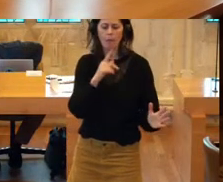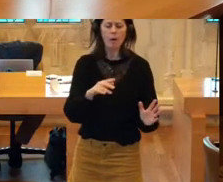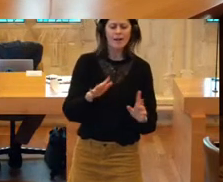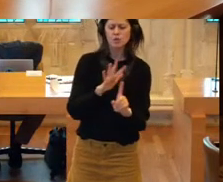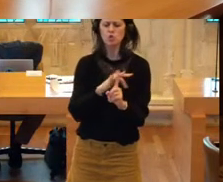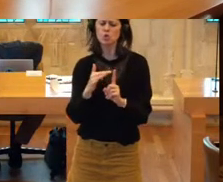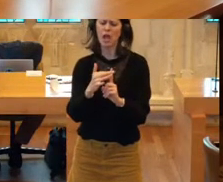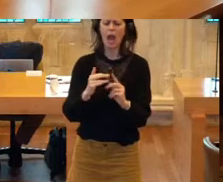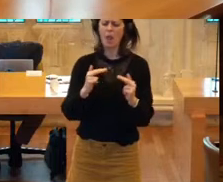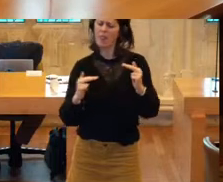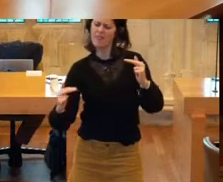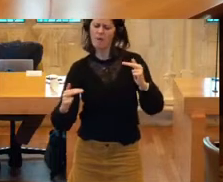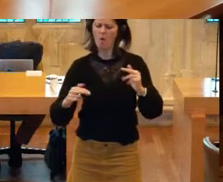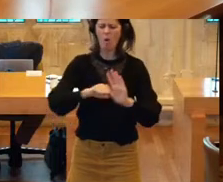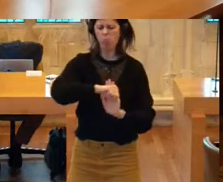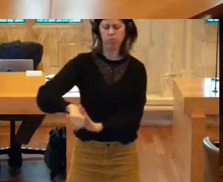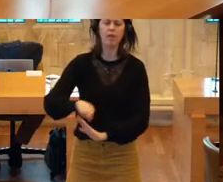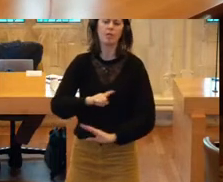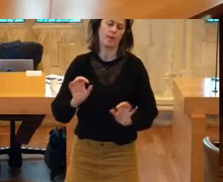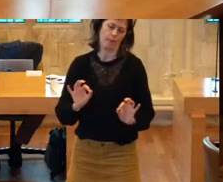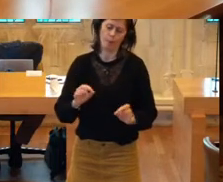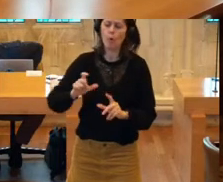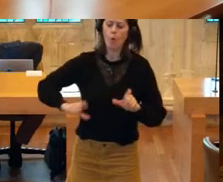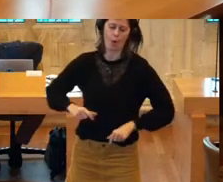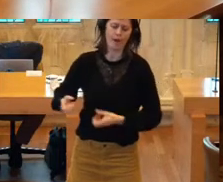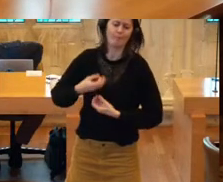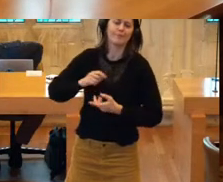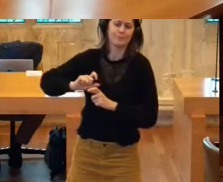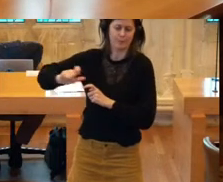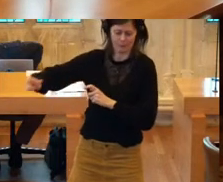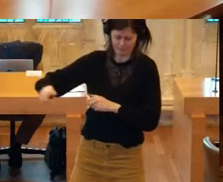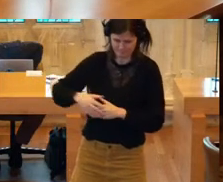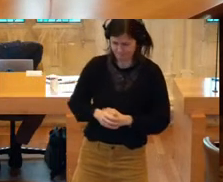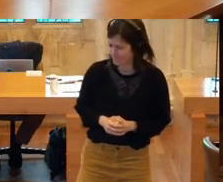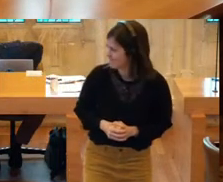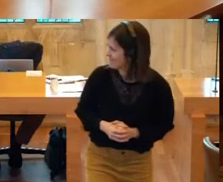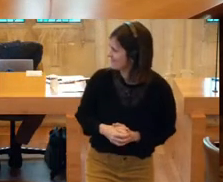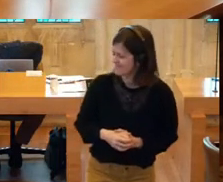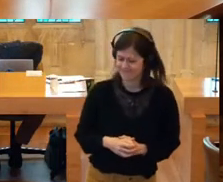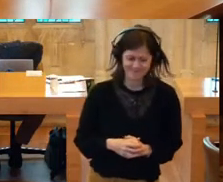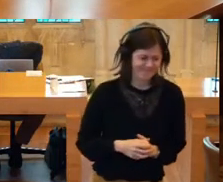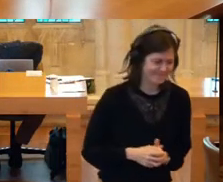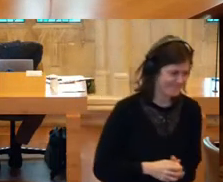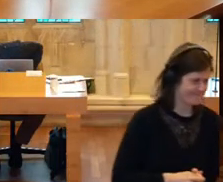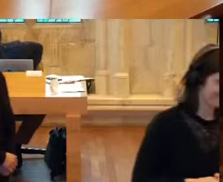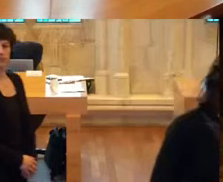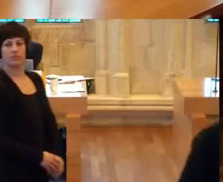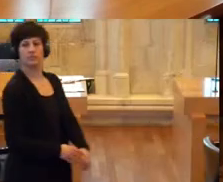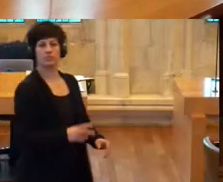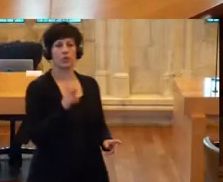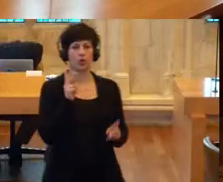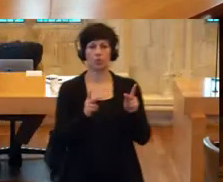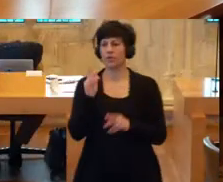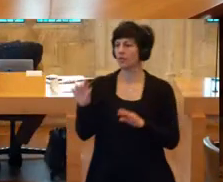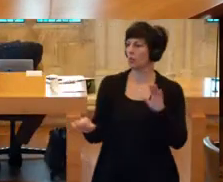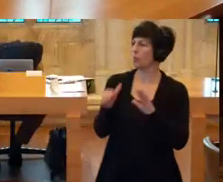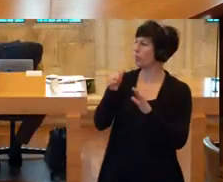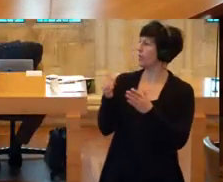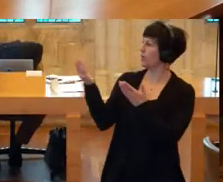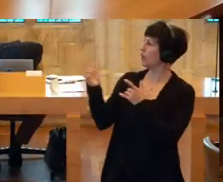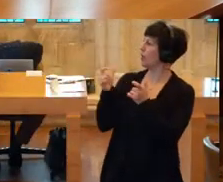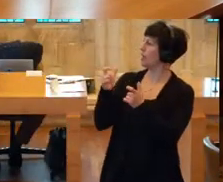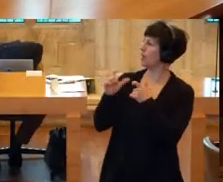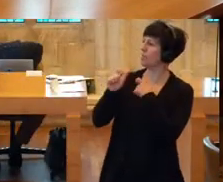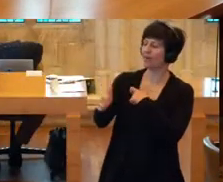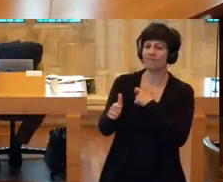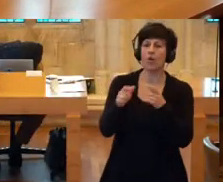sociale. Mais donc je vais laisser mes collègues s'exprimer sur ce point. Donc on peut peut-être commencer par ça pour parler de la colline aux oiseaux. Alors, et puis il y a le